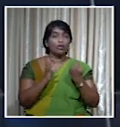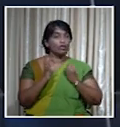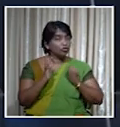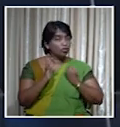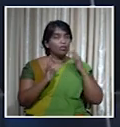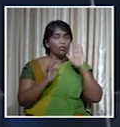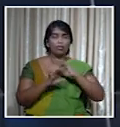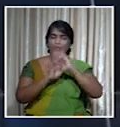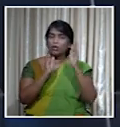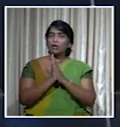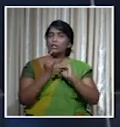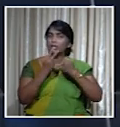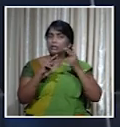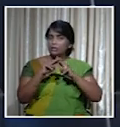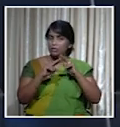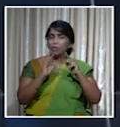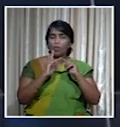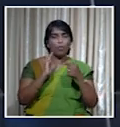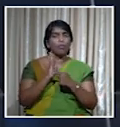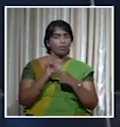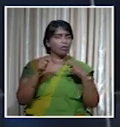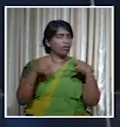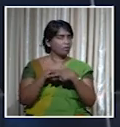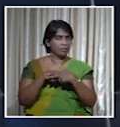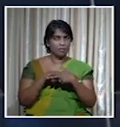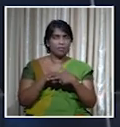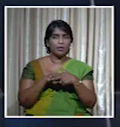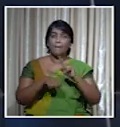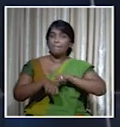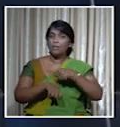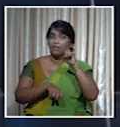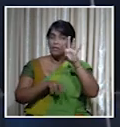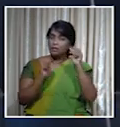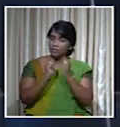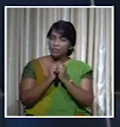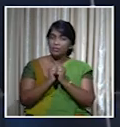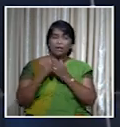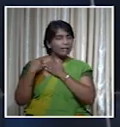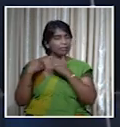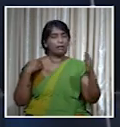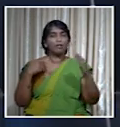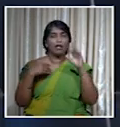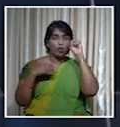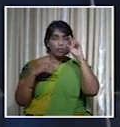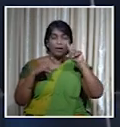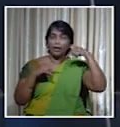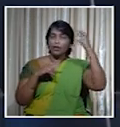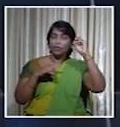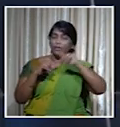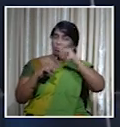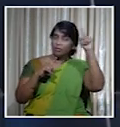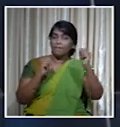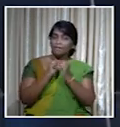ඉඳලා සියලුම සේවකයන් සඳහා වෙච්ච ඒ අතිකාල කප්පාදු කරලා තියෙන්නේ පැය 24ක් වැඩ කරත් එක දිගට අද උදේ 8 ඉඳලා හෙට උදේ 8